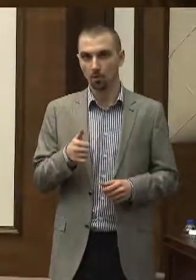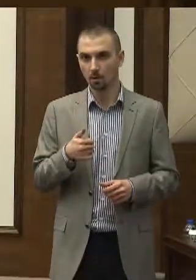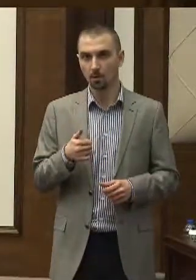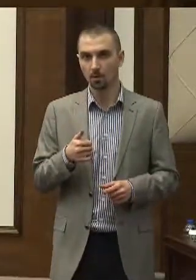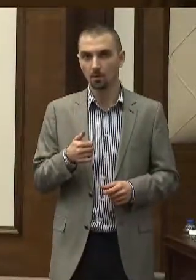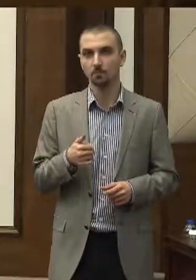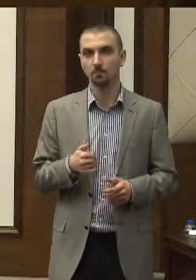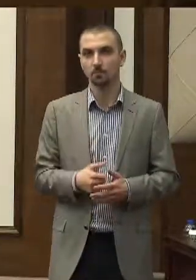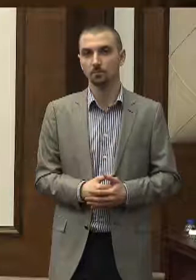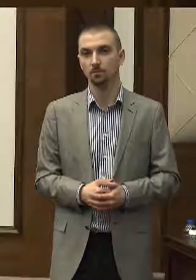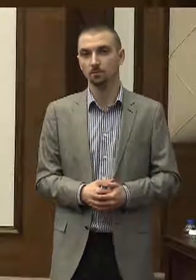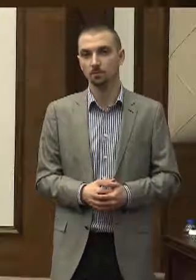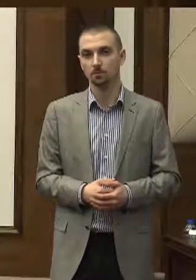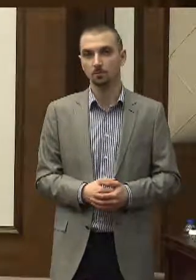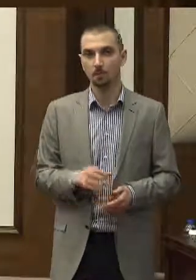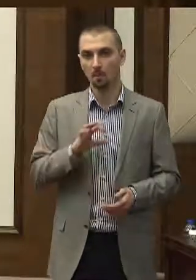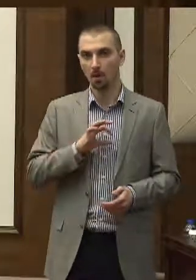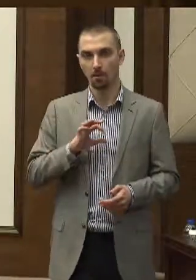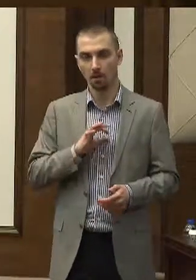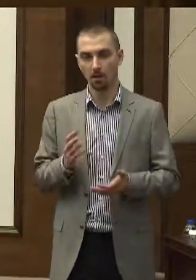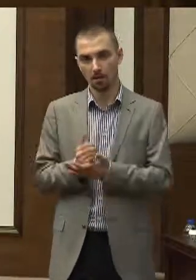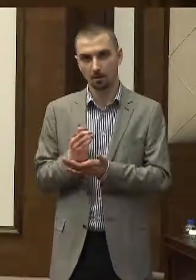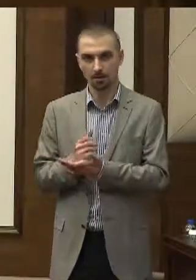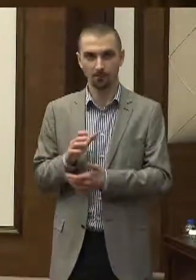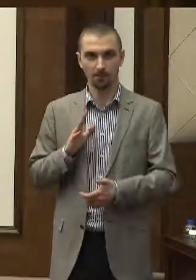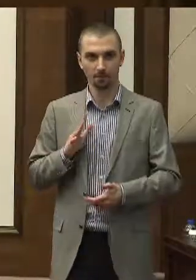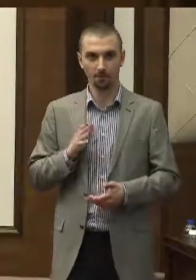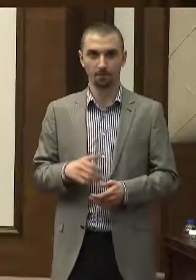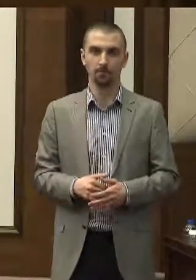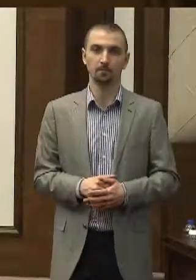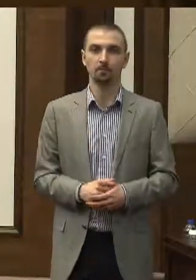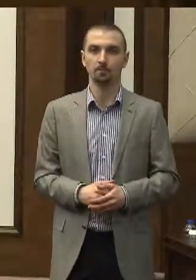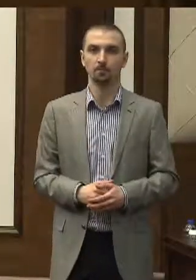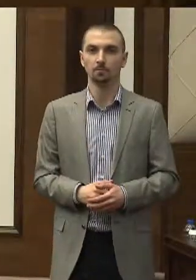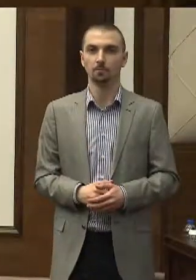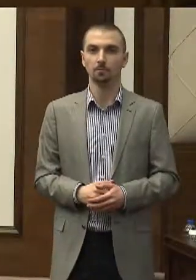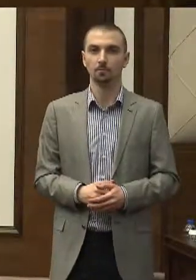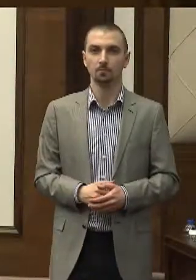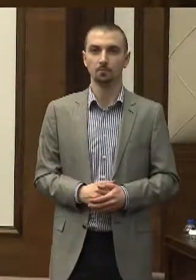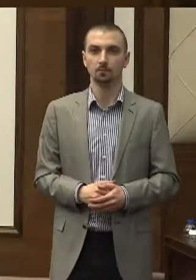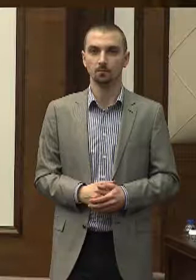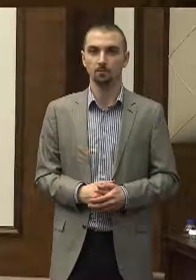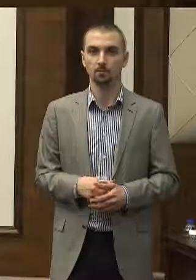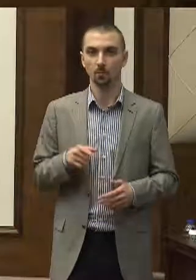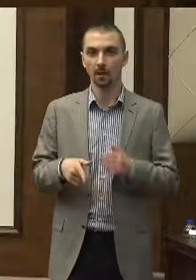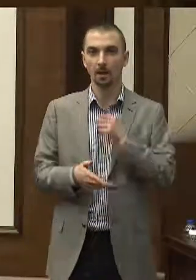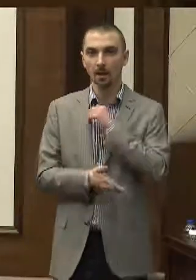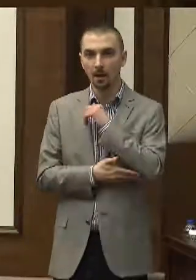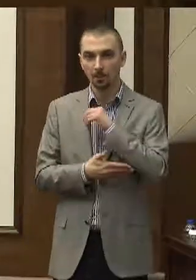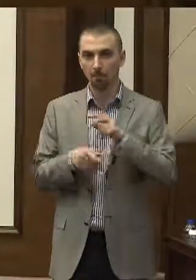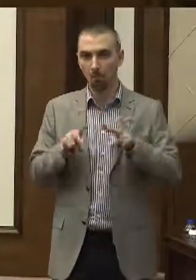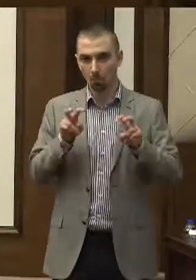önemli madalyalara imzalar atıldı. Önce şu yardım meselesine biraz